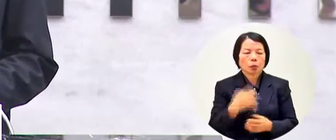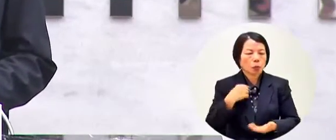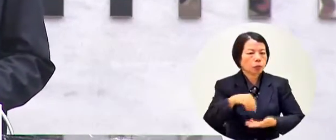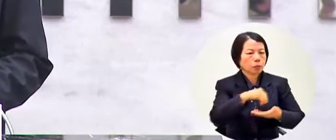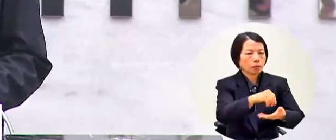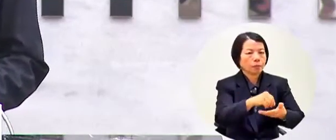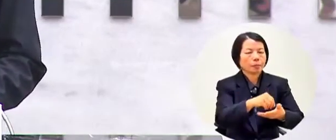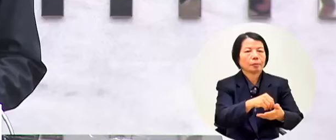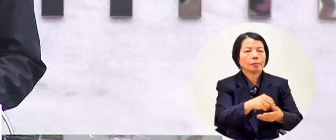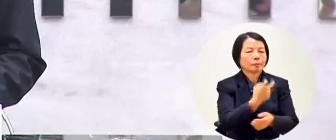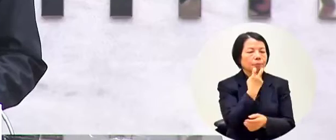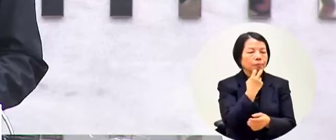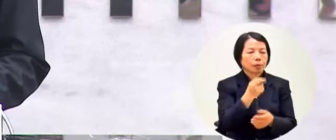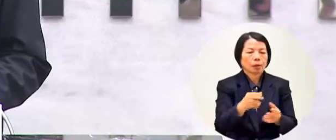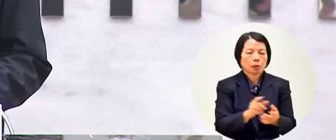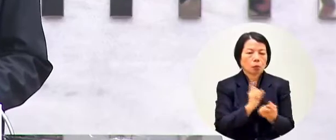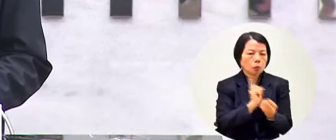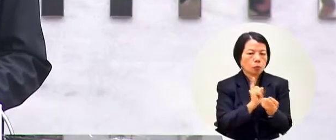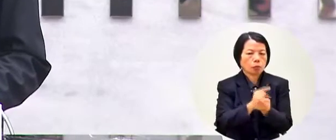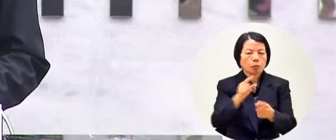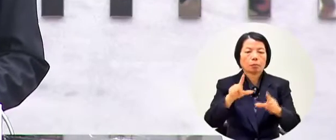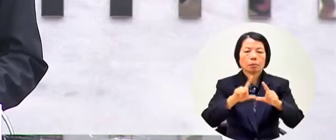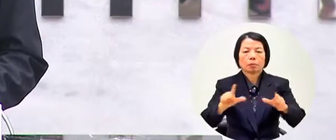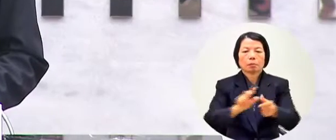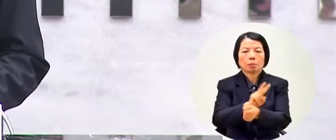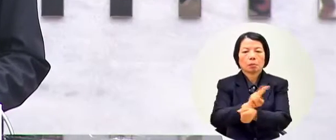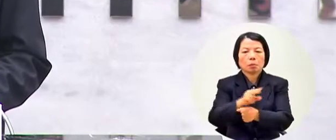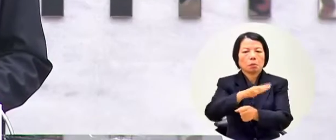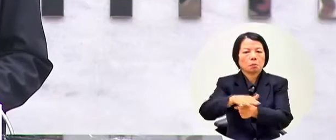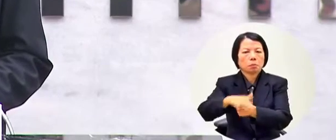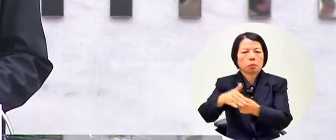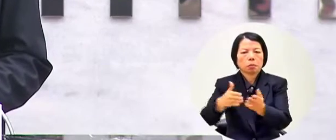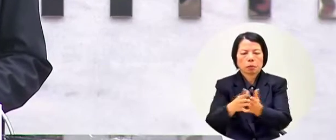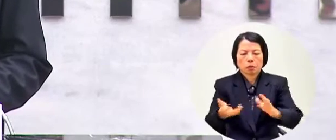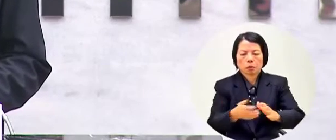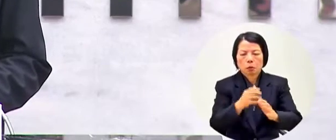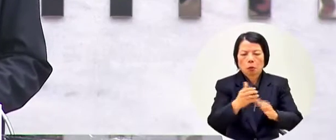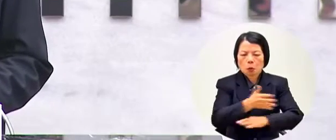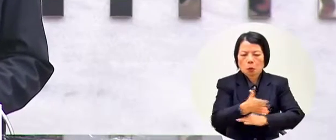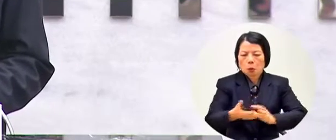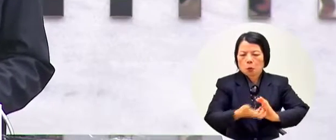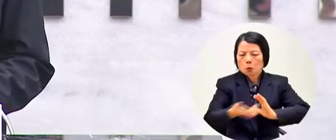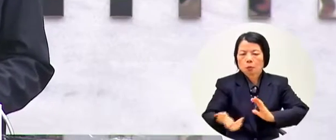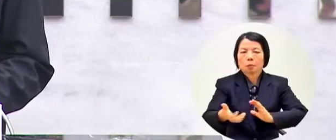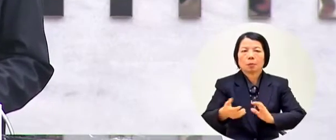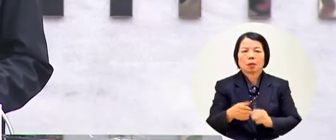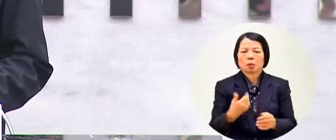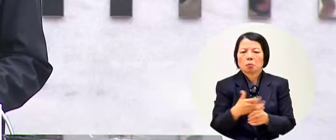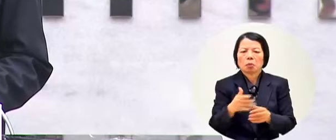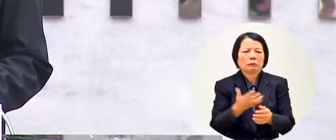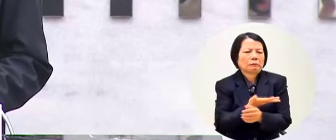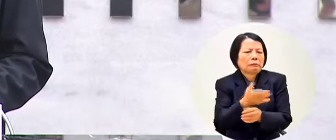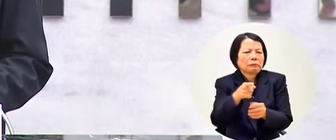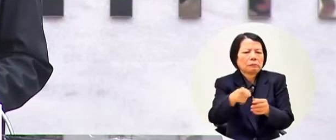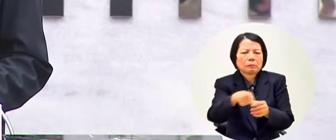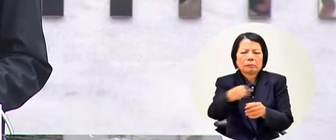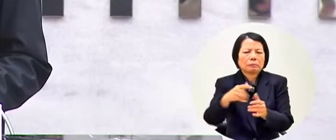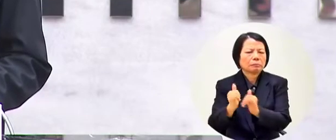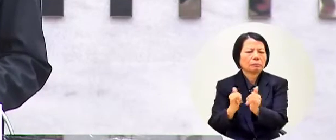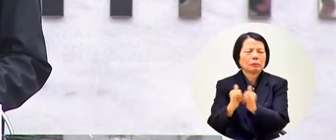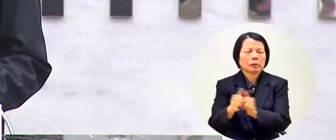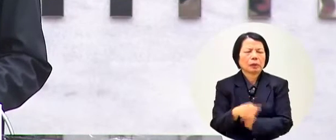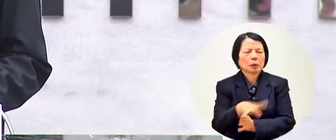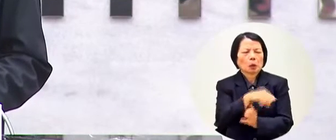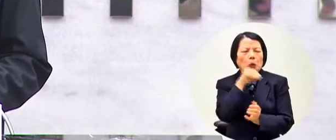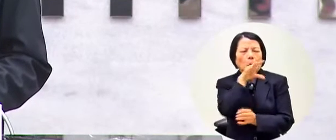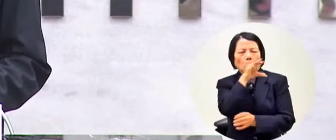定我们大林埔的迁村计划，不要再让大林埔的乡亲生活在工厂包围的环境中。有